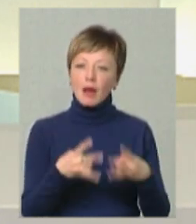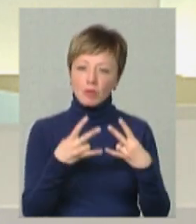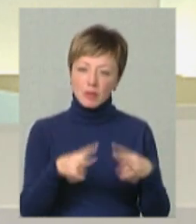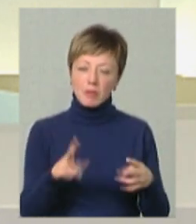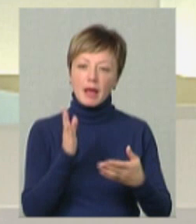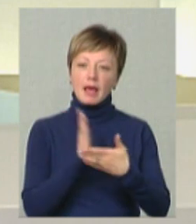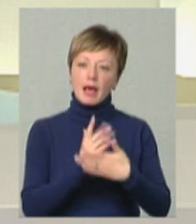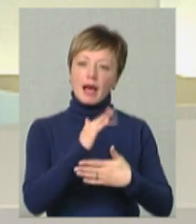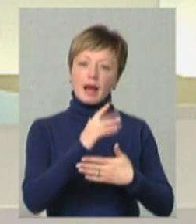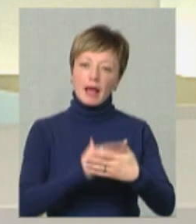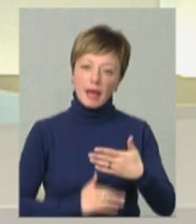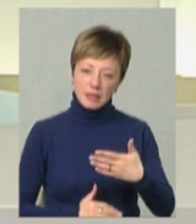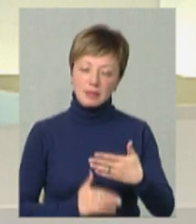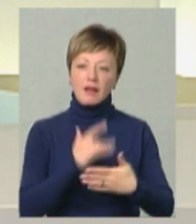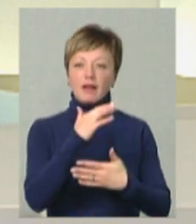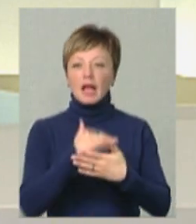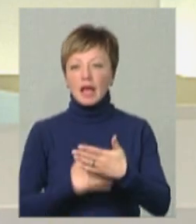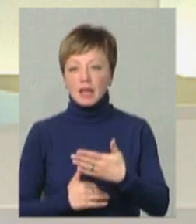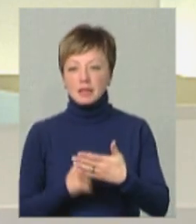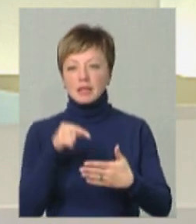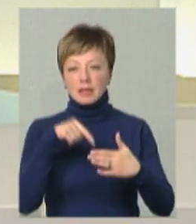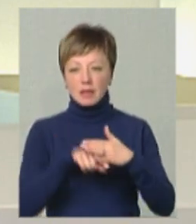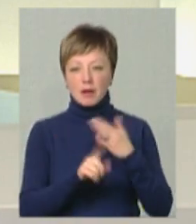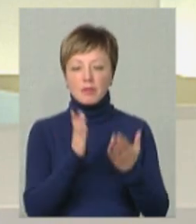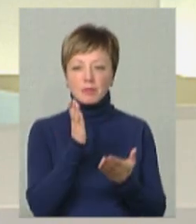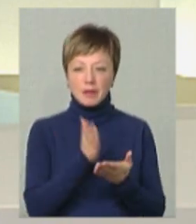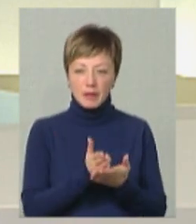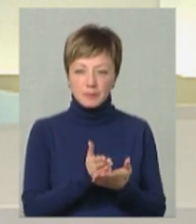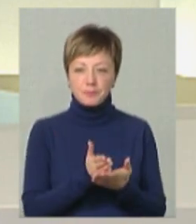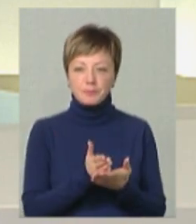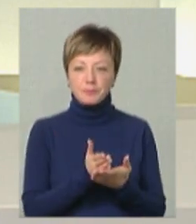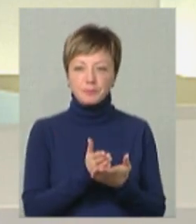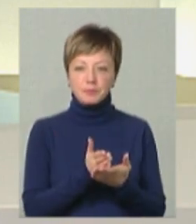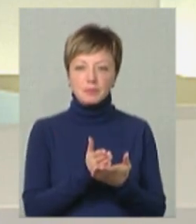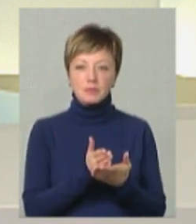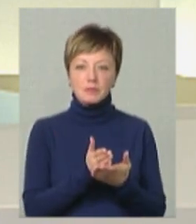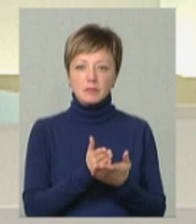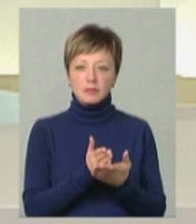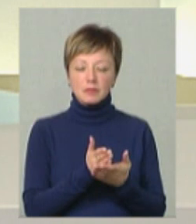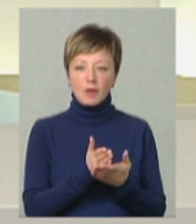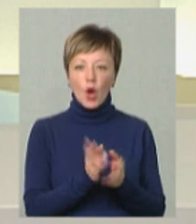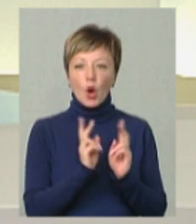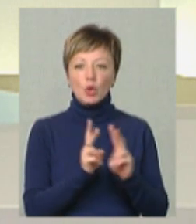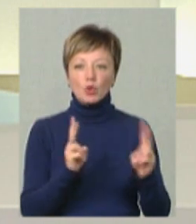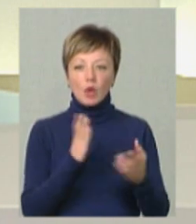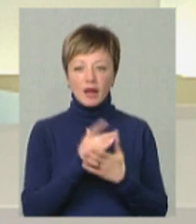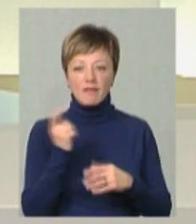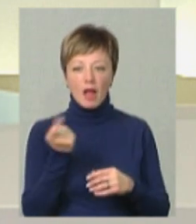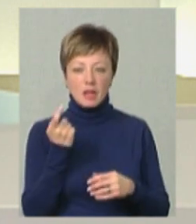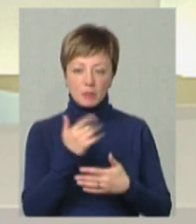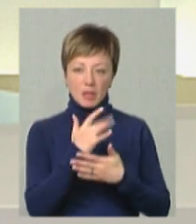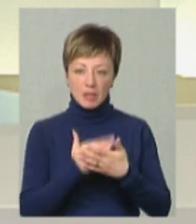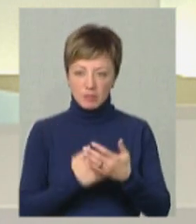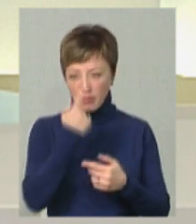є реєстри, в реєстрах носії ті, хто є власниками реєстрів,